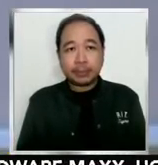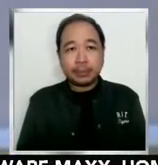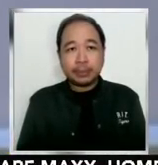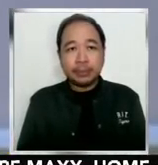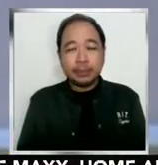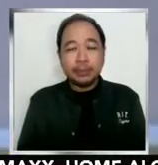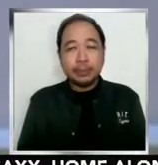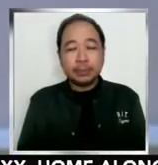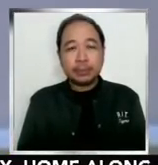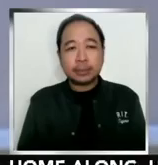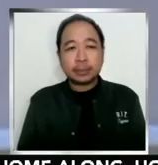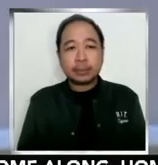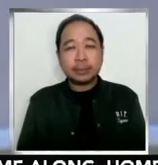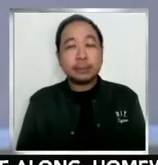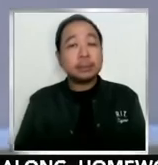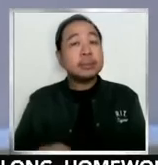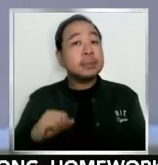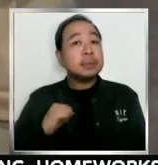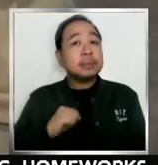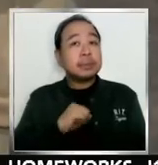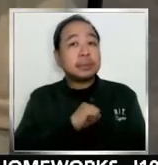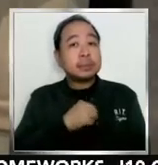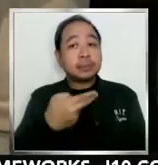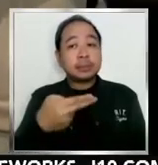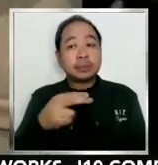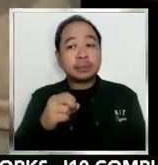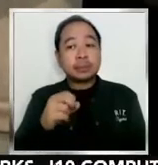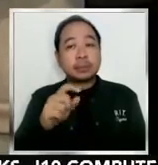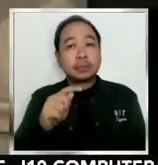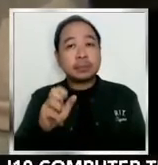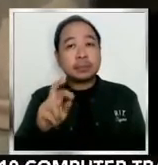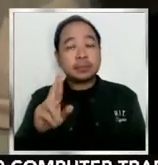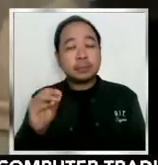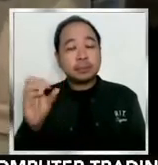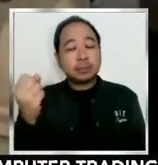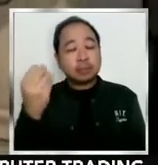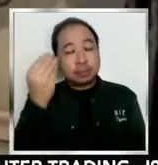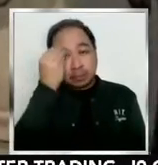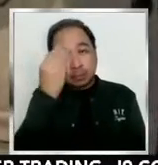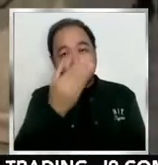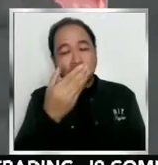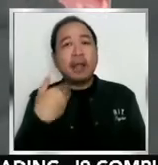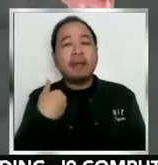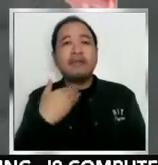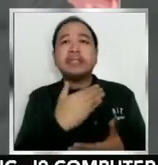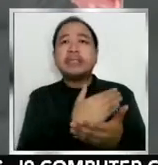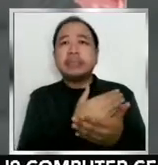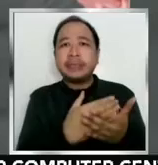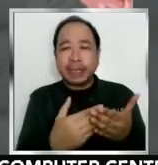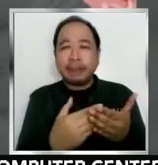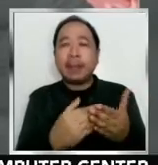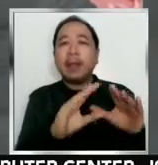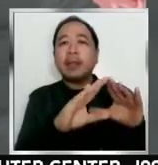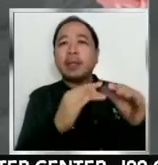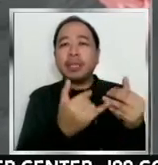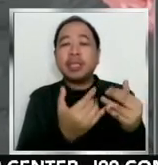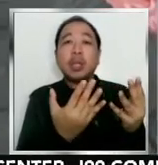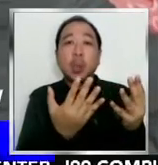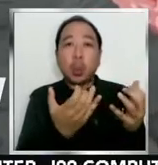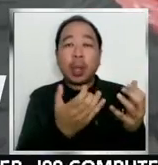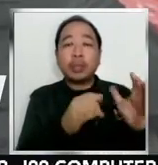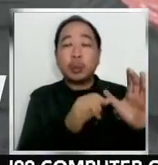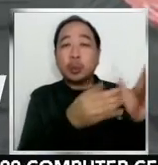Nakarating daw kay Senador Risa Ontiveros na ilang industrial users ang gusto sanang mag-import ng sarili nilang asukal mula sa Thailand, kung